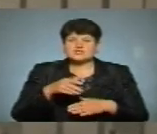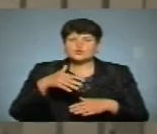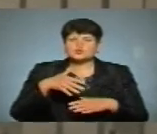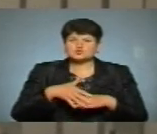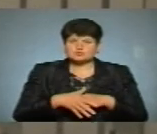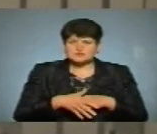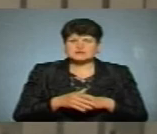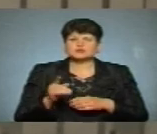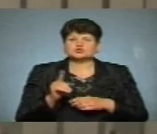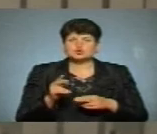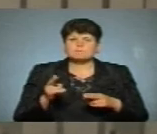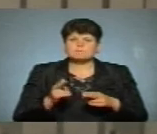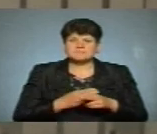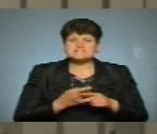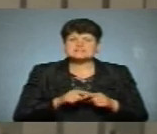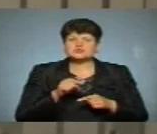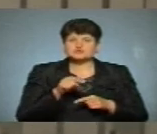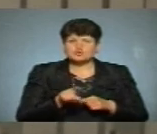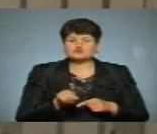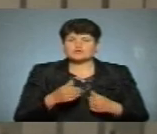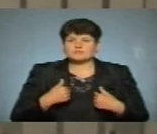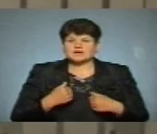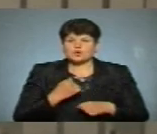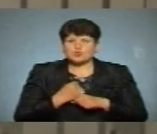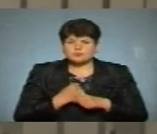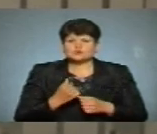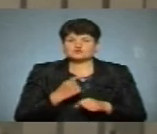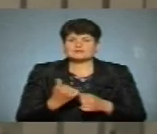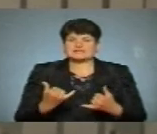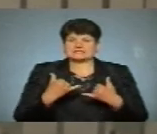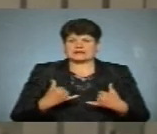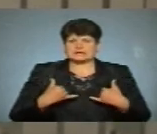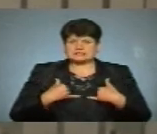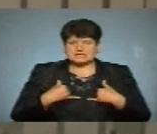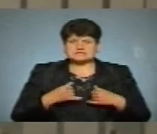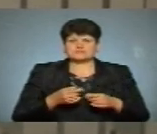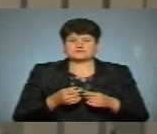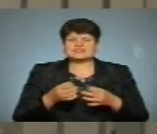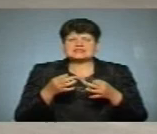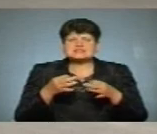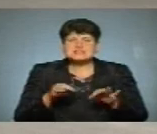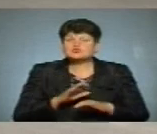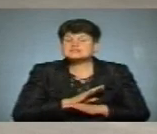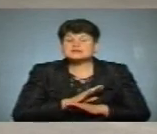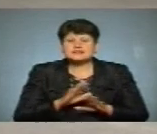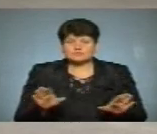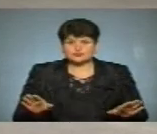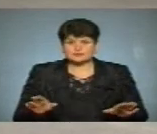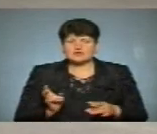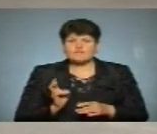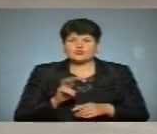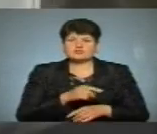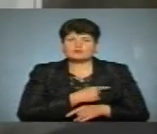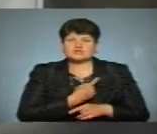розуміти, що без цього, що ми робимо, що зробили для нас, незалежності як такої не буде. На вході у медичне